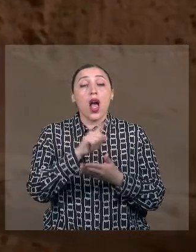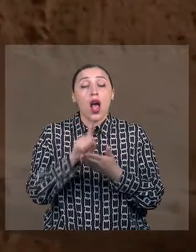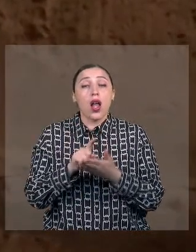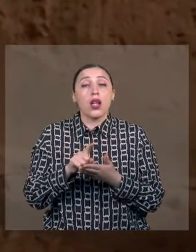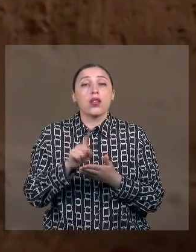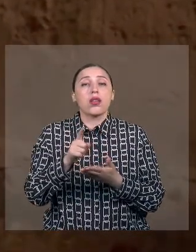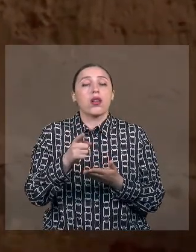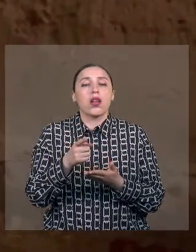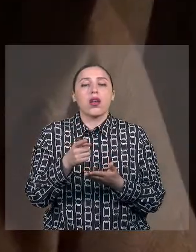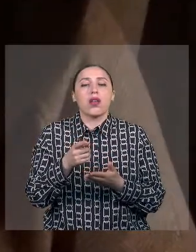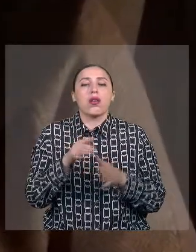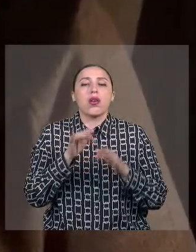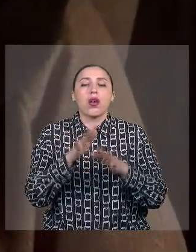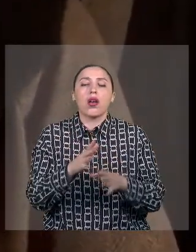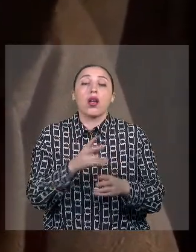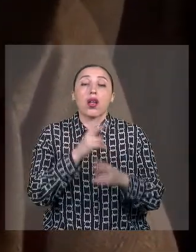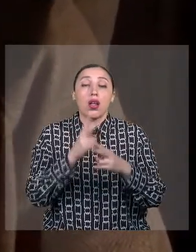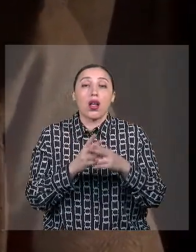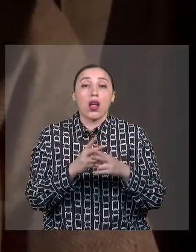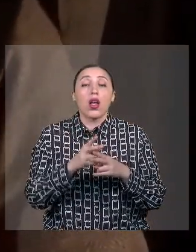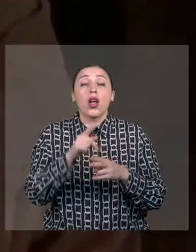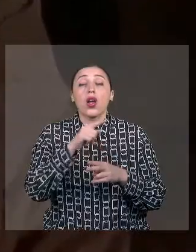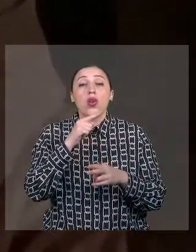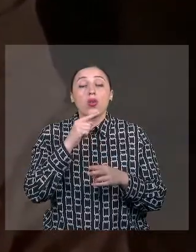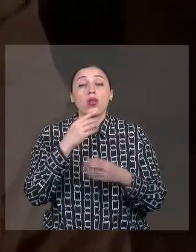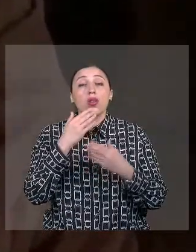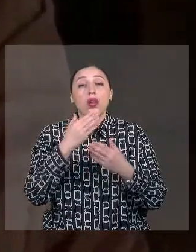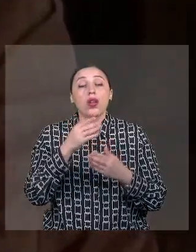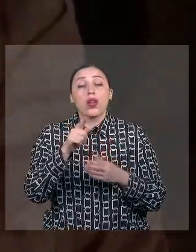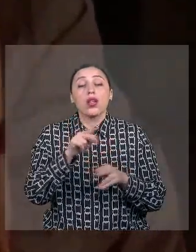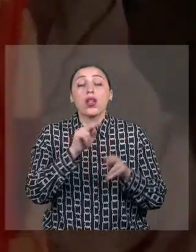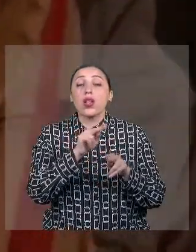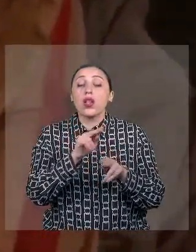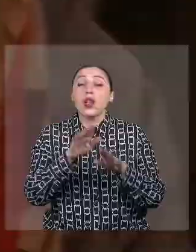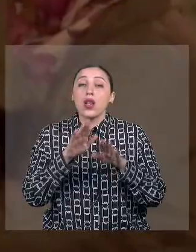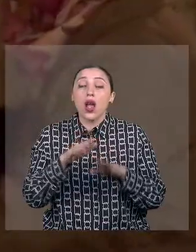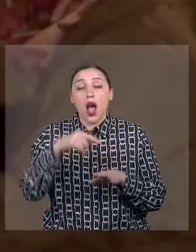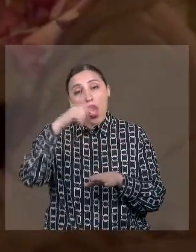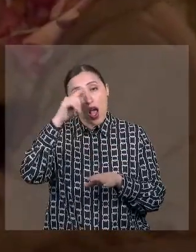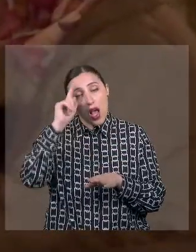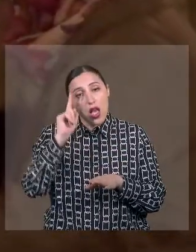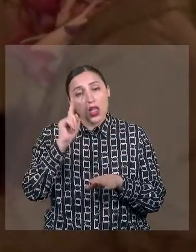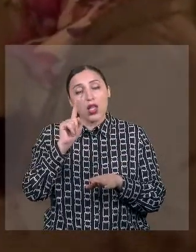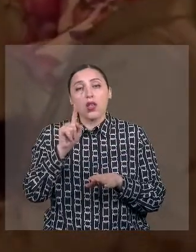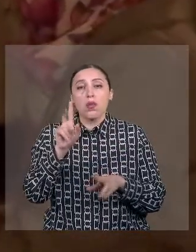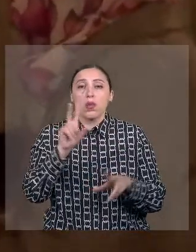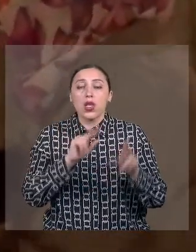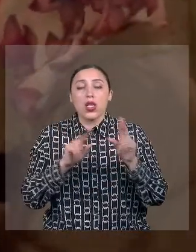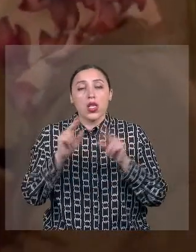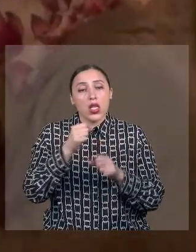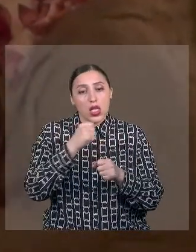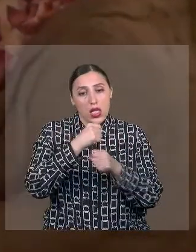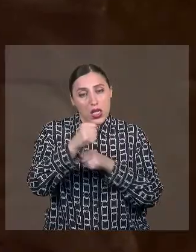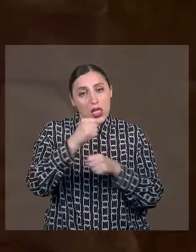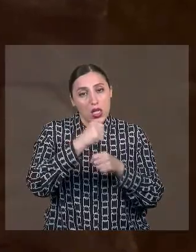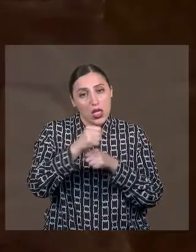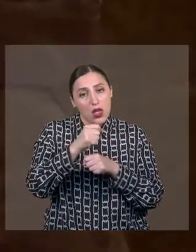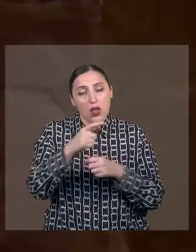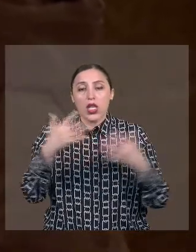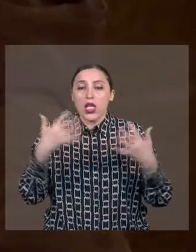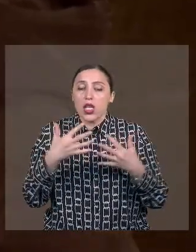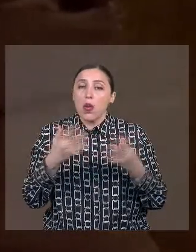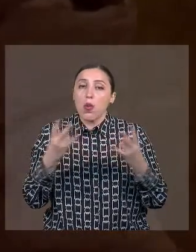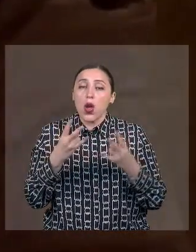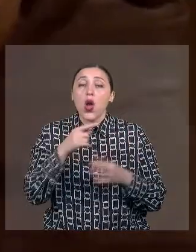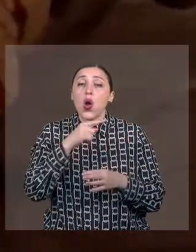դիմել է արդյոք հայկական կողմը ռուսներին իր վերահսկողության գոտում ադրբեջանական նկրտումները զսպելու համար։ Հովանիսյանի